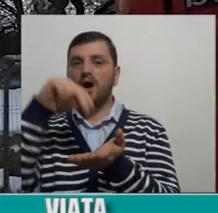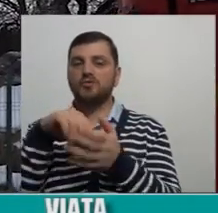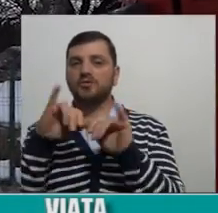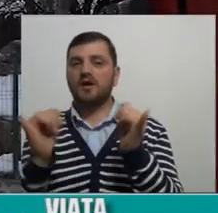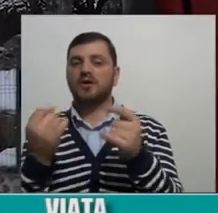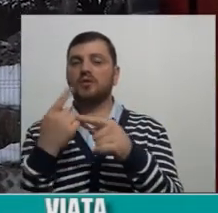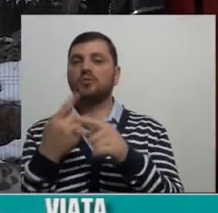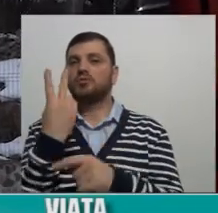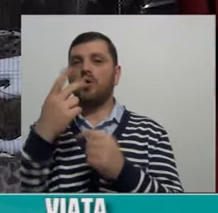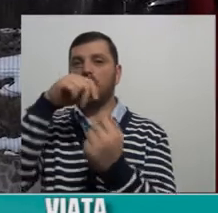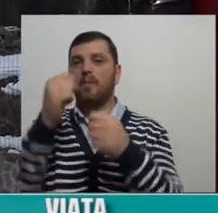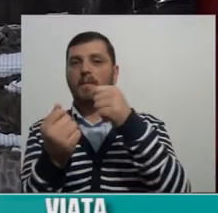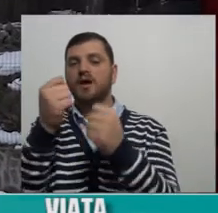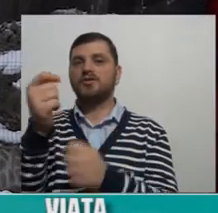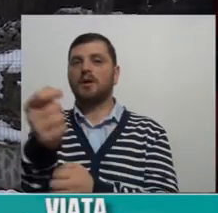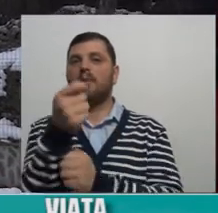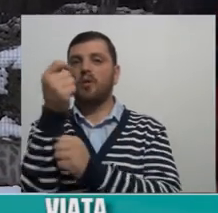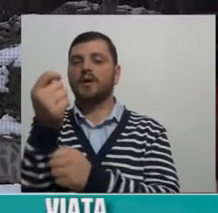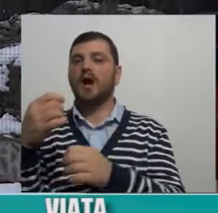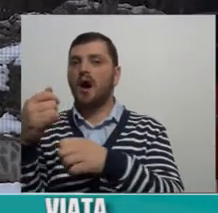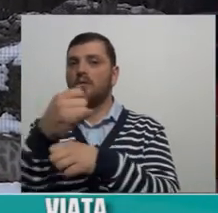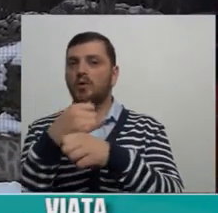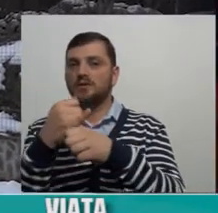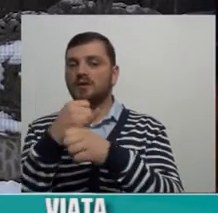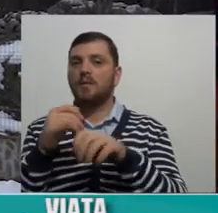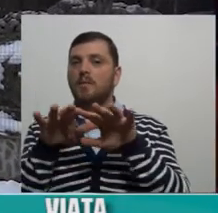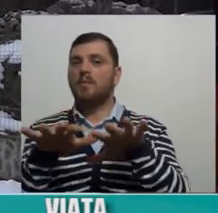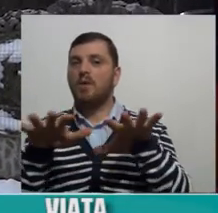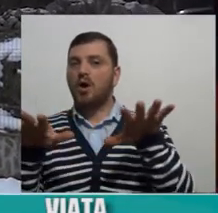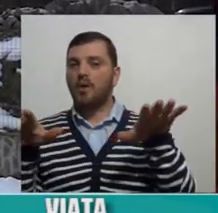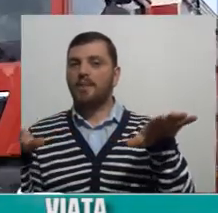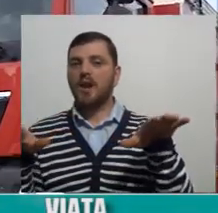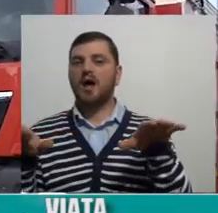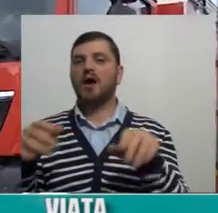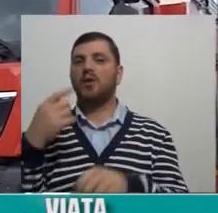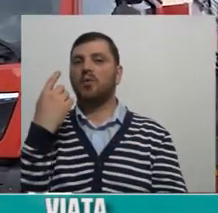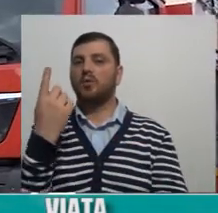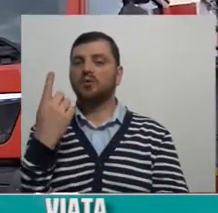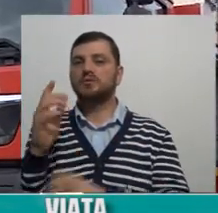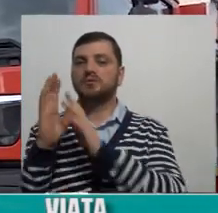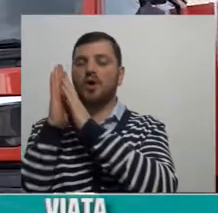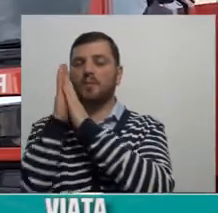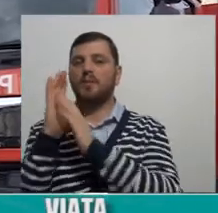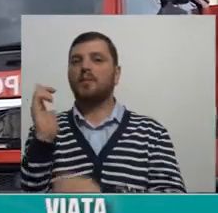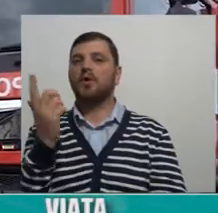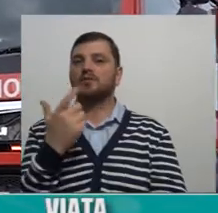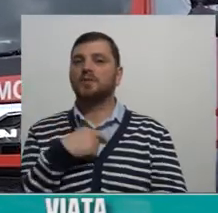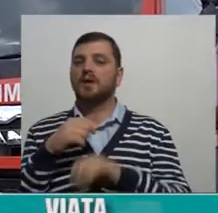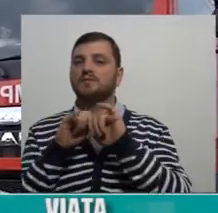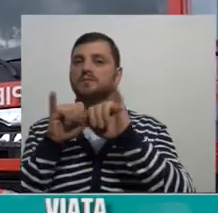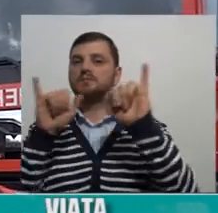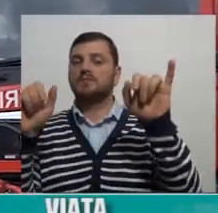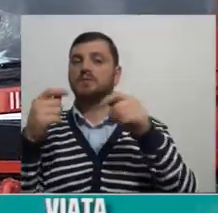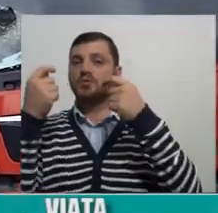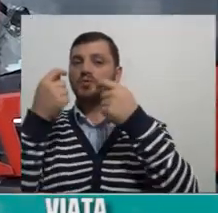locul evenimentului cu două autospeciale de lucru cu apă și spumă, am constatat că ardea mobilierul aferent unui dormitor cu posibilități